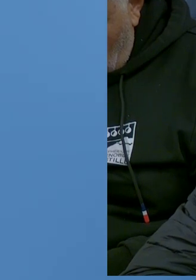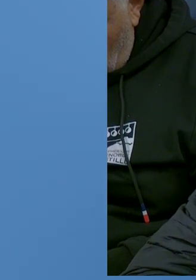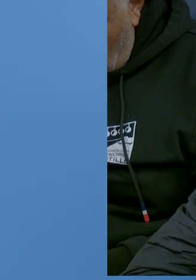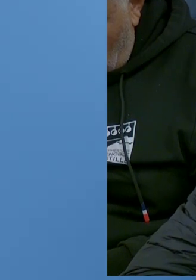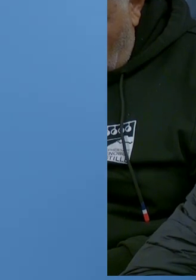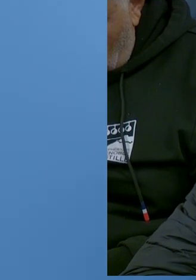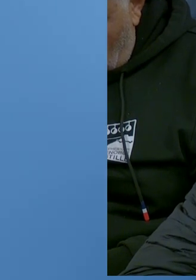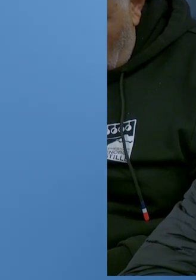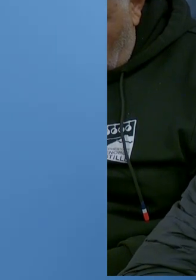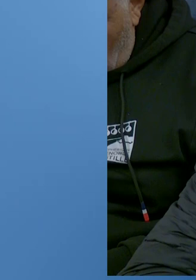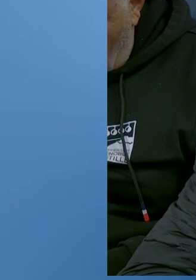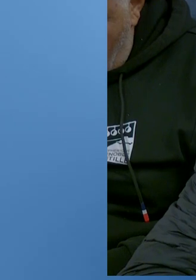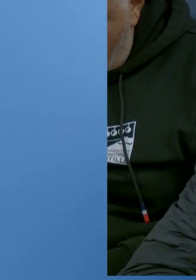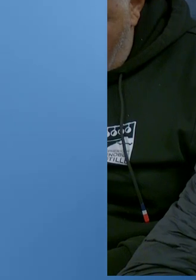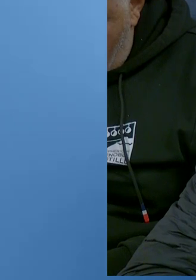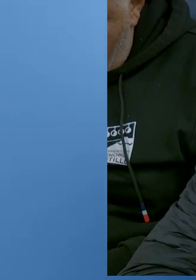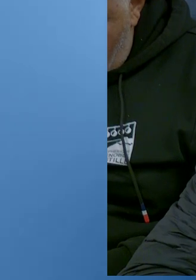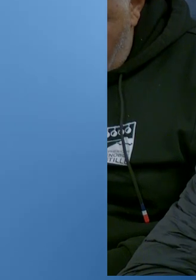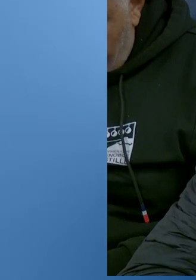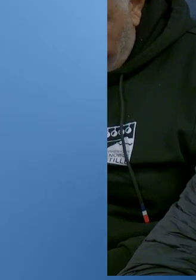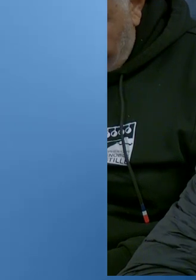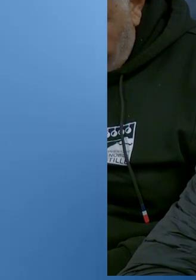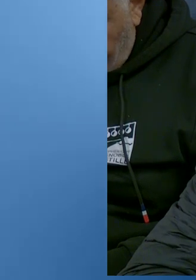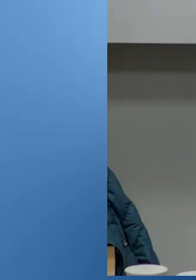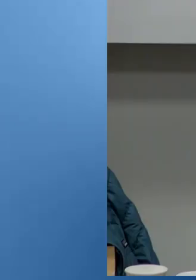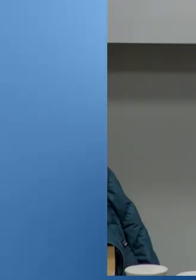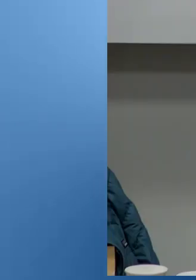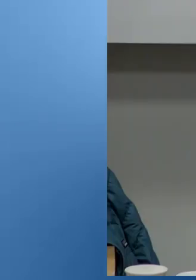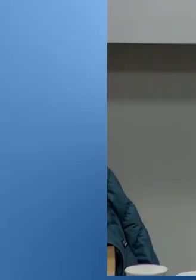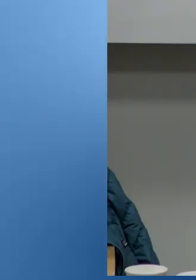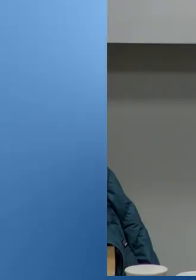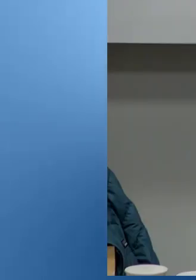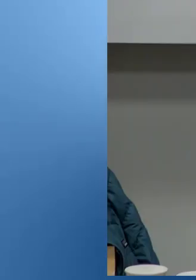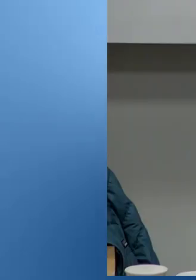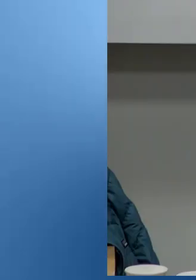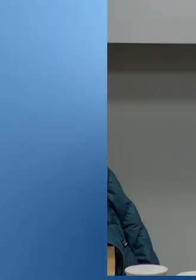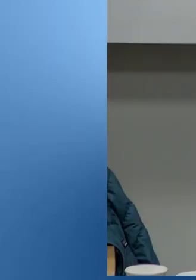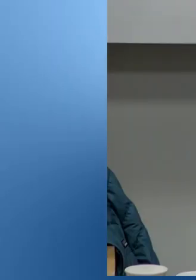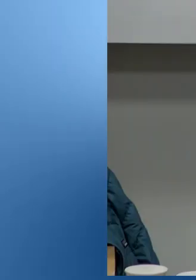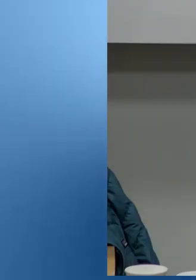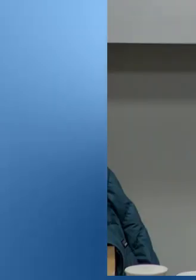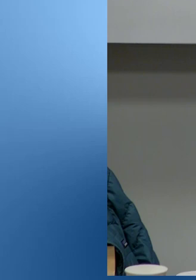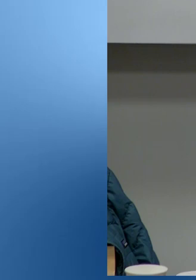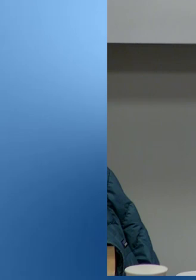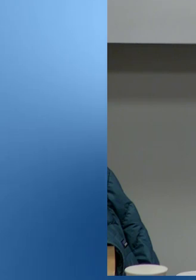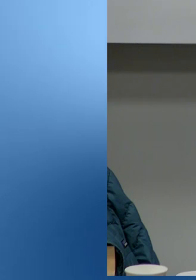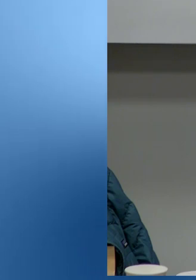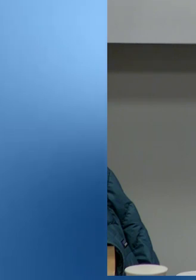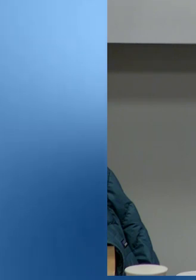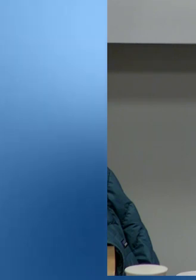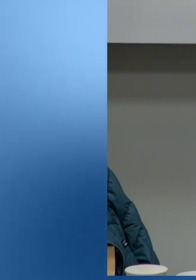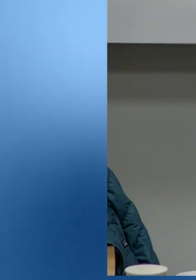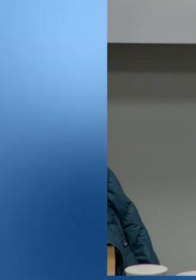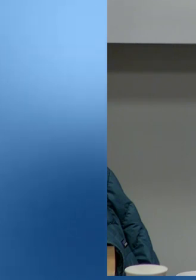favorable c'est pour cela que pour ce qui lui a été proposé pour cet après-midi on peut penser que ça peut lui être proposé aussi pour les jours suivants mais en fait pas en